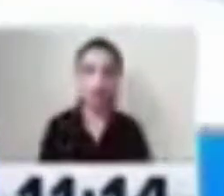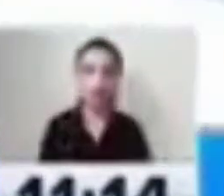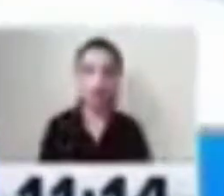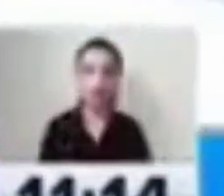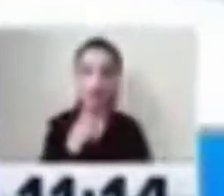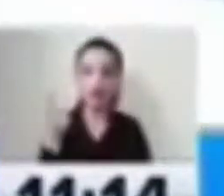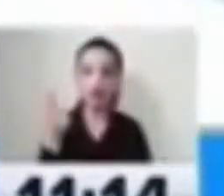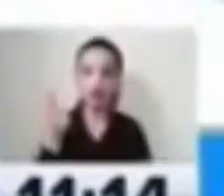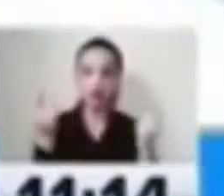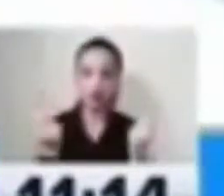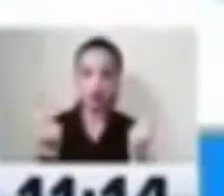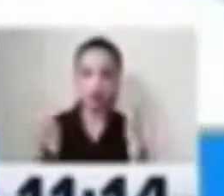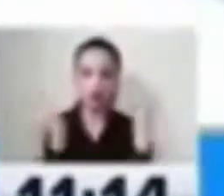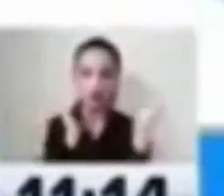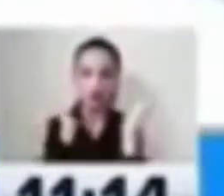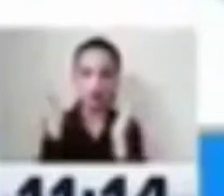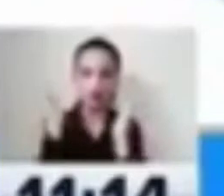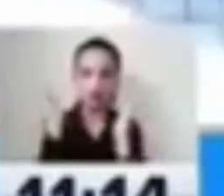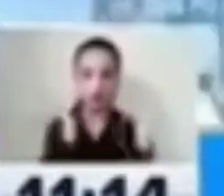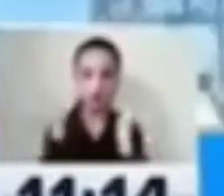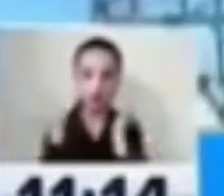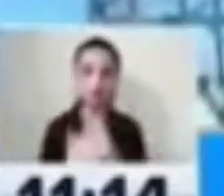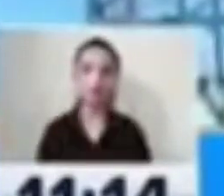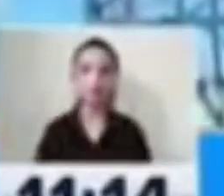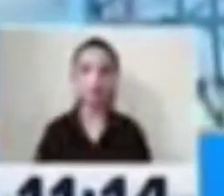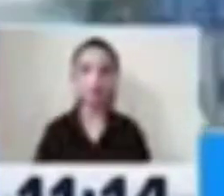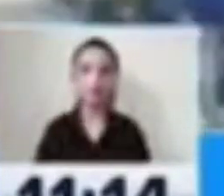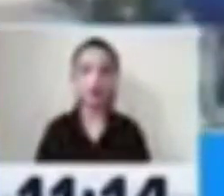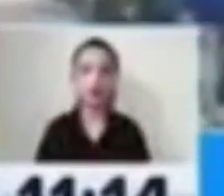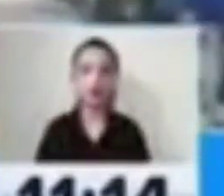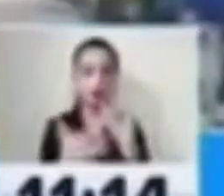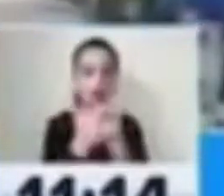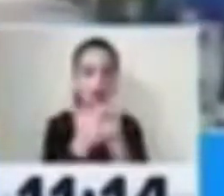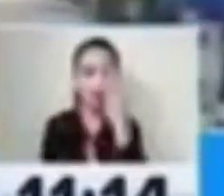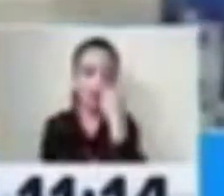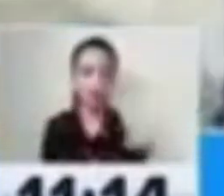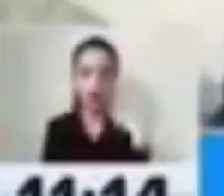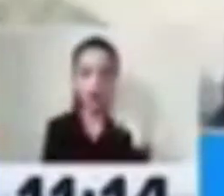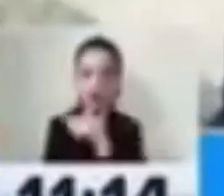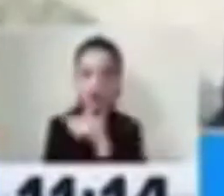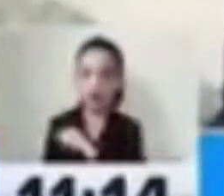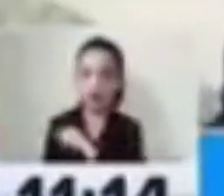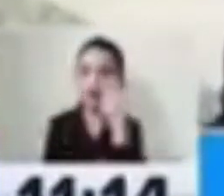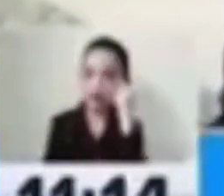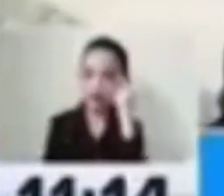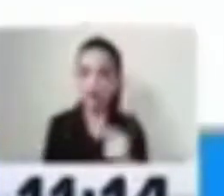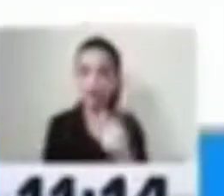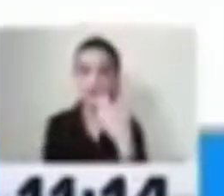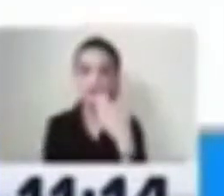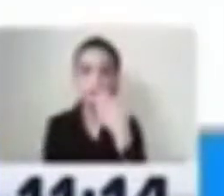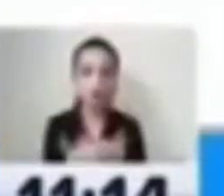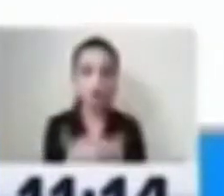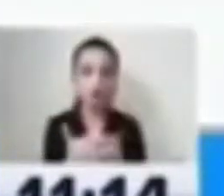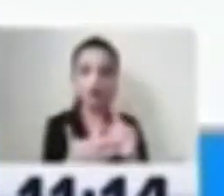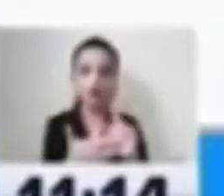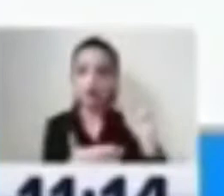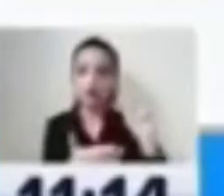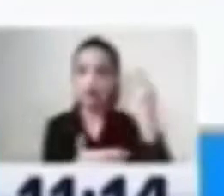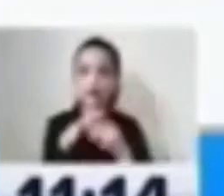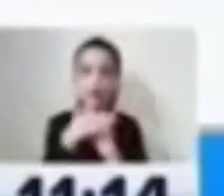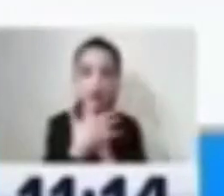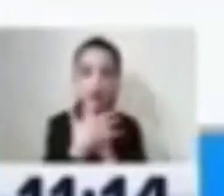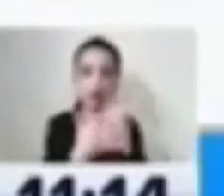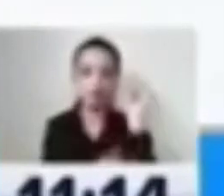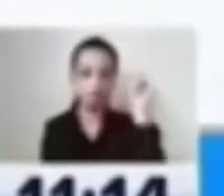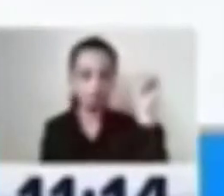Minarapat po namin na i-set up first yung mobile services. We believe this is yung pinakakailangan po natin at this